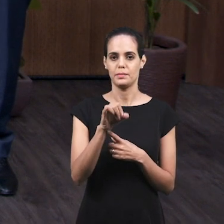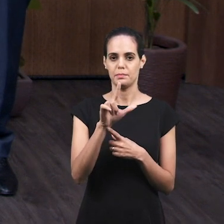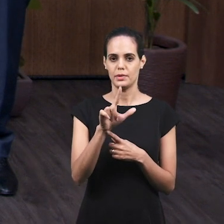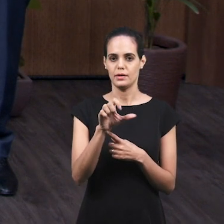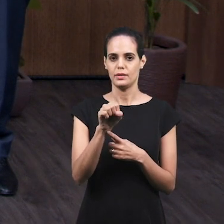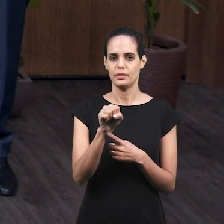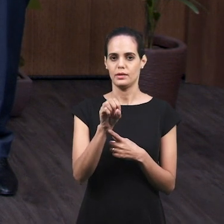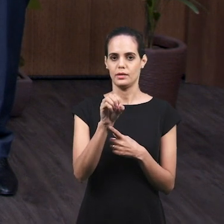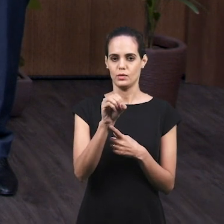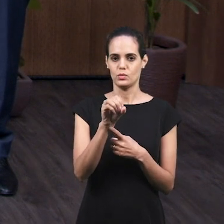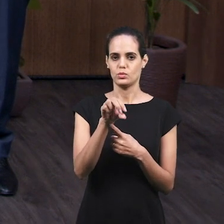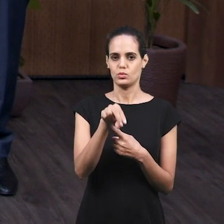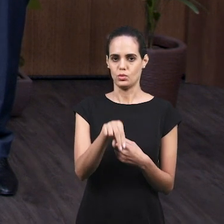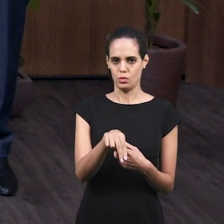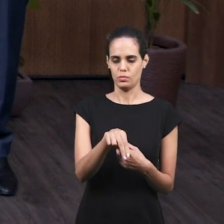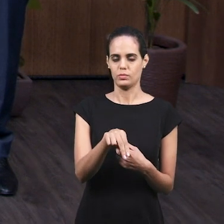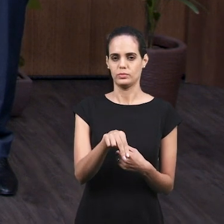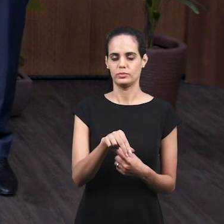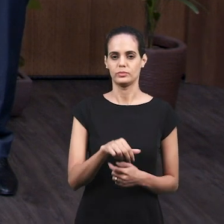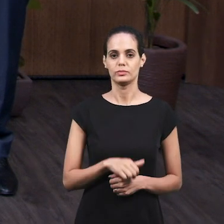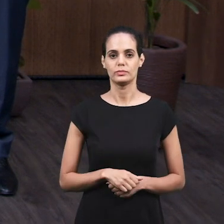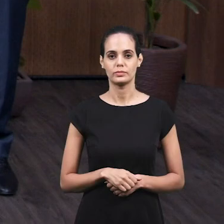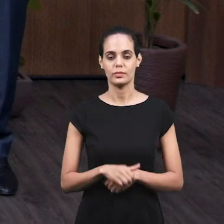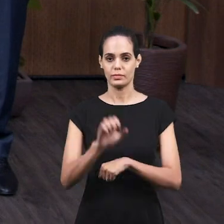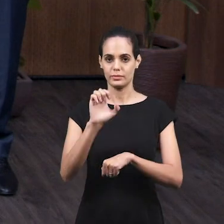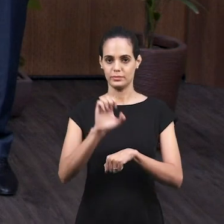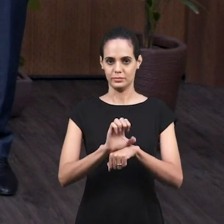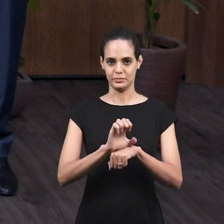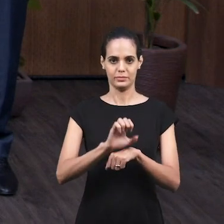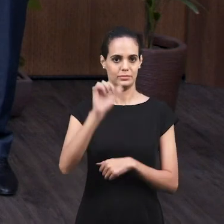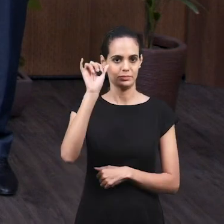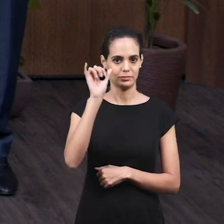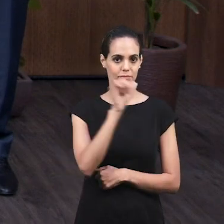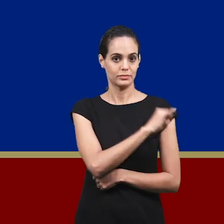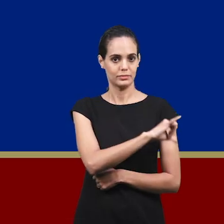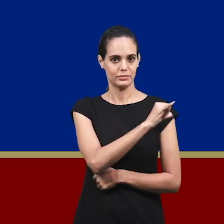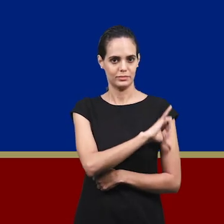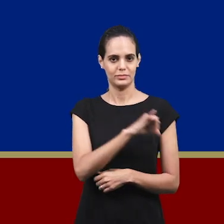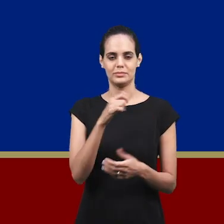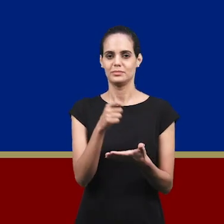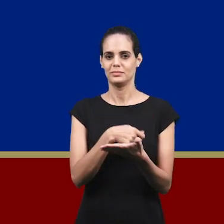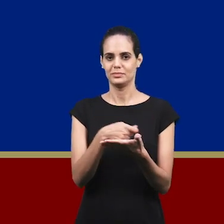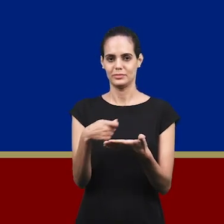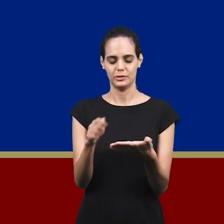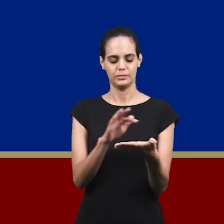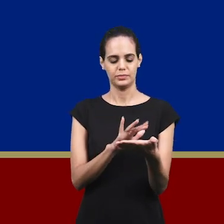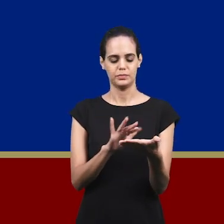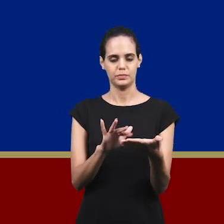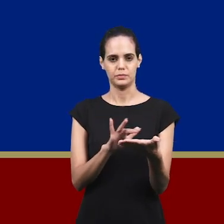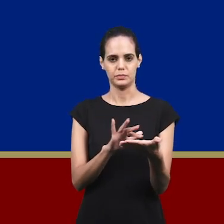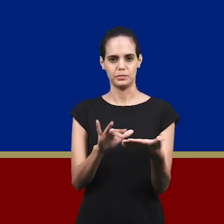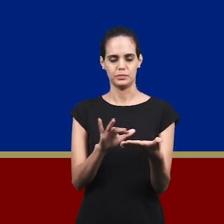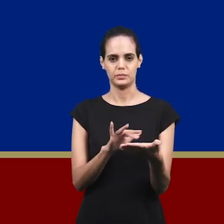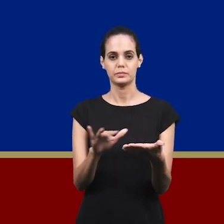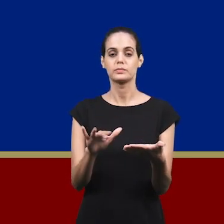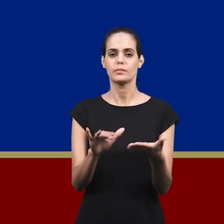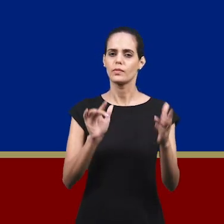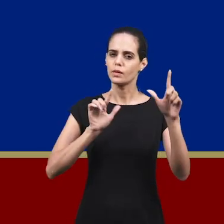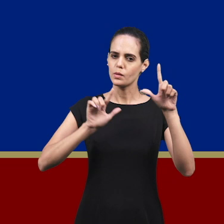Ed Nilson de Andrade, de la ville de Casimiro de Abreu, Rio de Janeiro, a